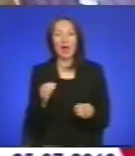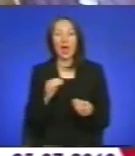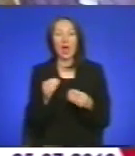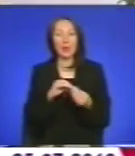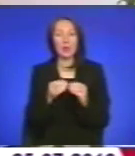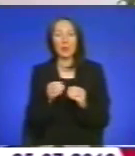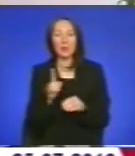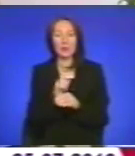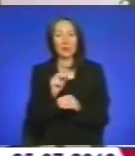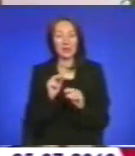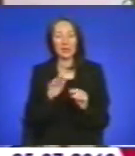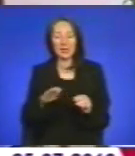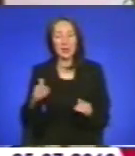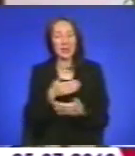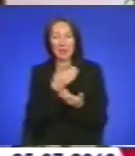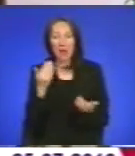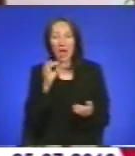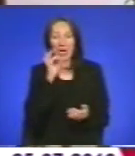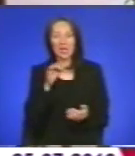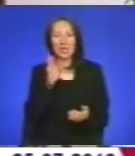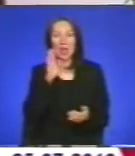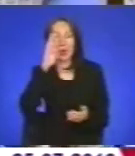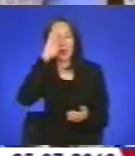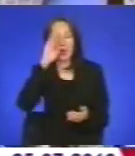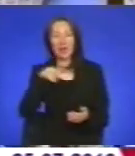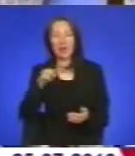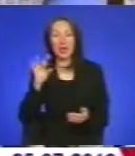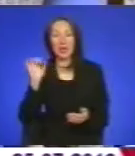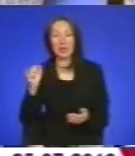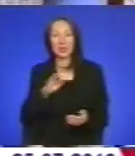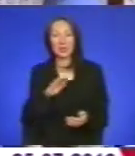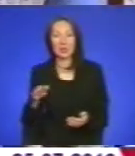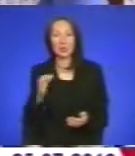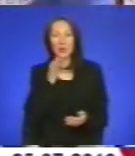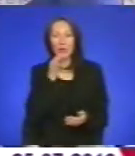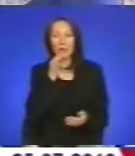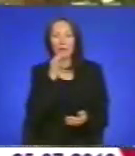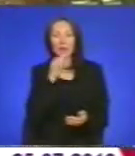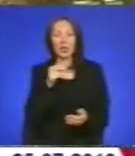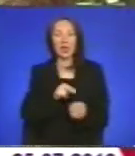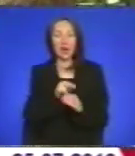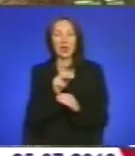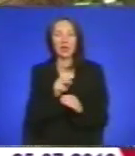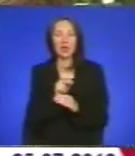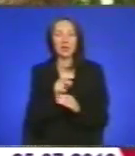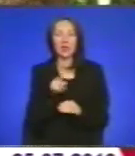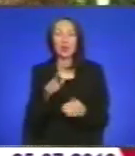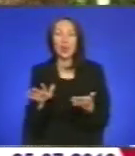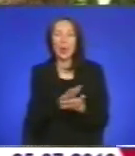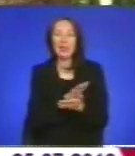тернопільськими школярами немає, каже пан Тарас. Діти у свою чергу в захваті від підходу наставника. Тут безплатно